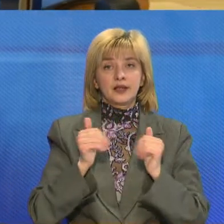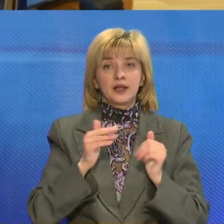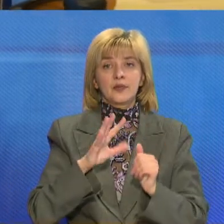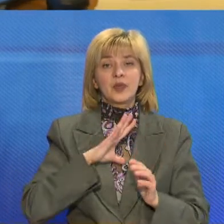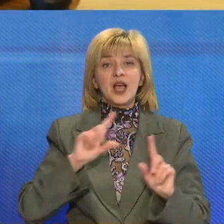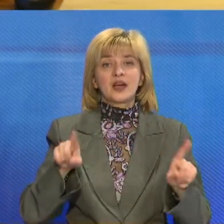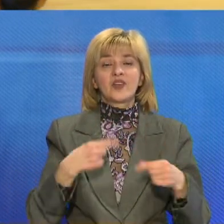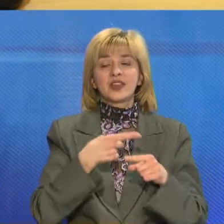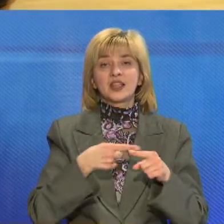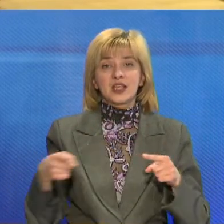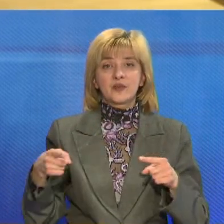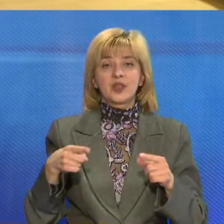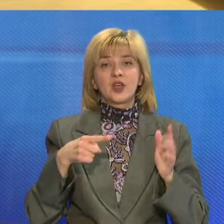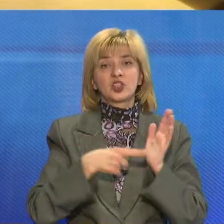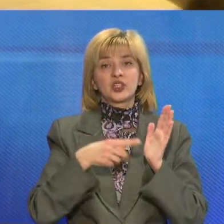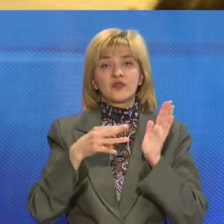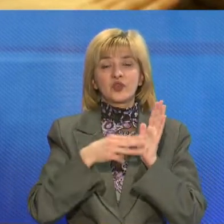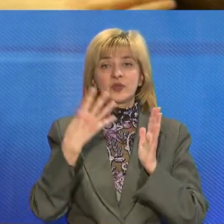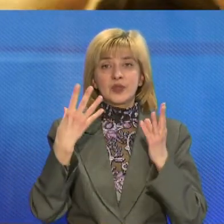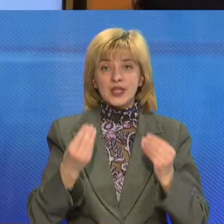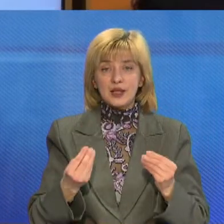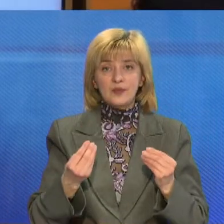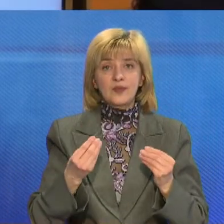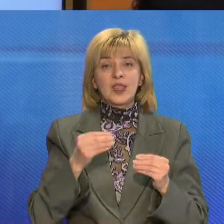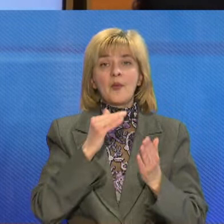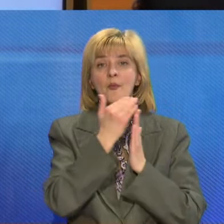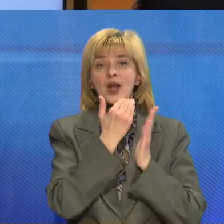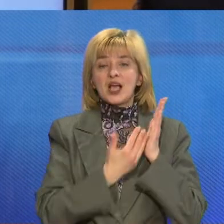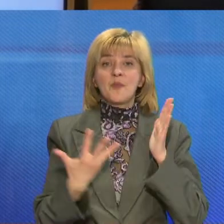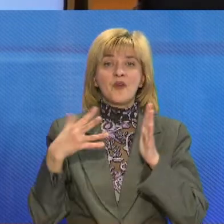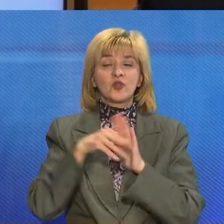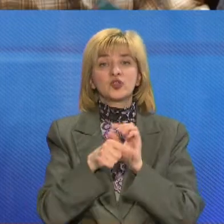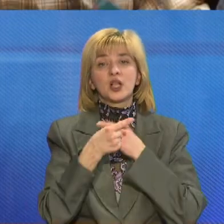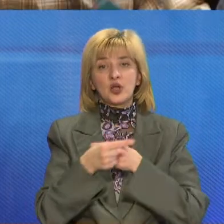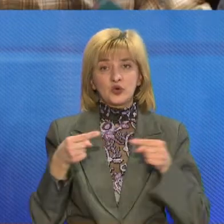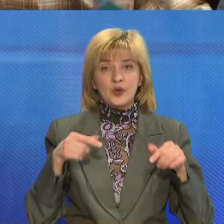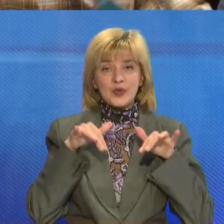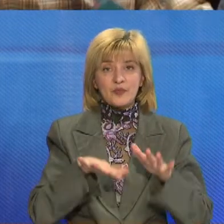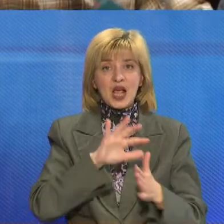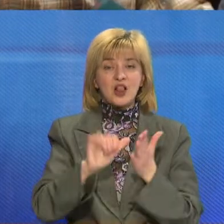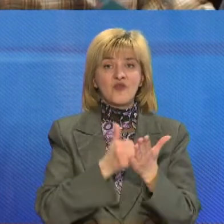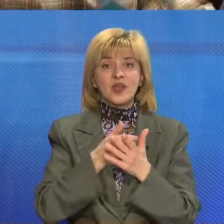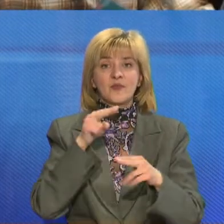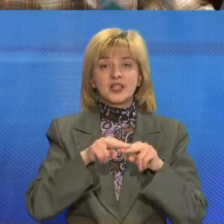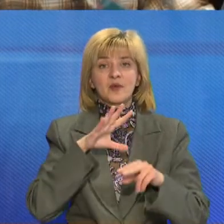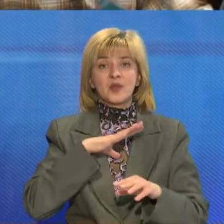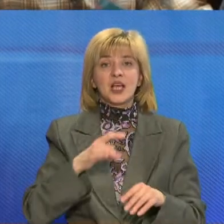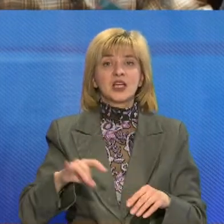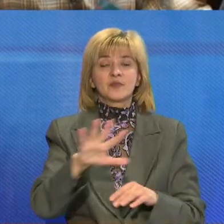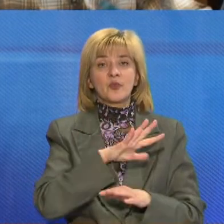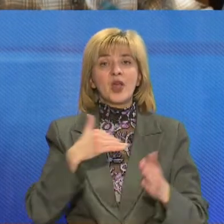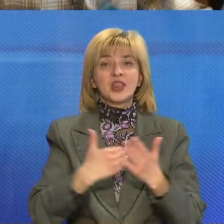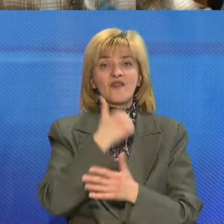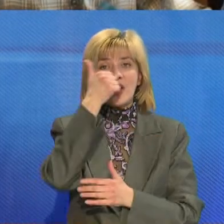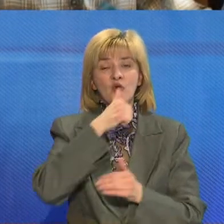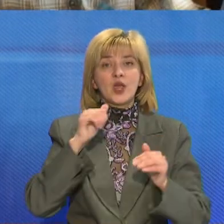организована на термин от 6 до 8 дён. Программа знаходжения включала самые разные мероприемства, головное место у яких заняла республиканская